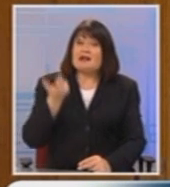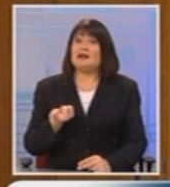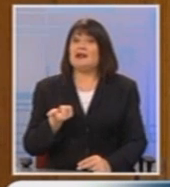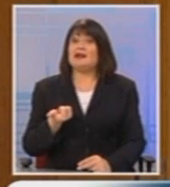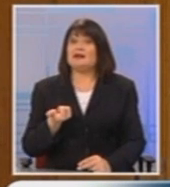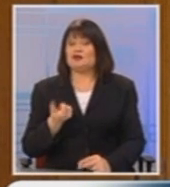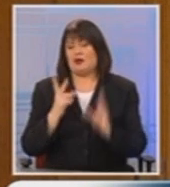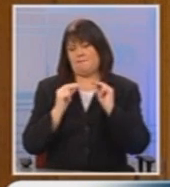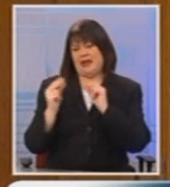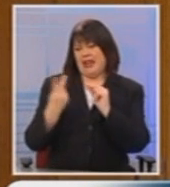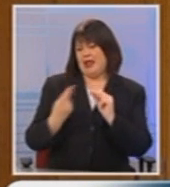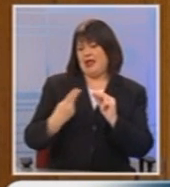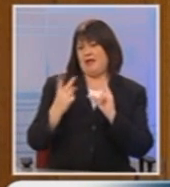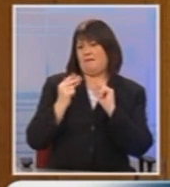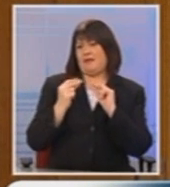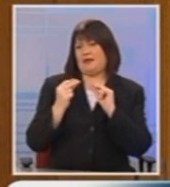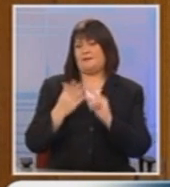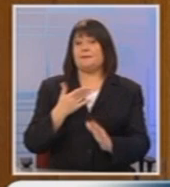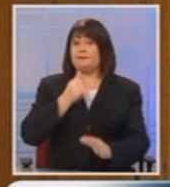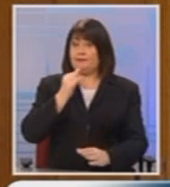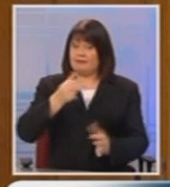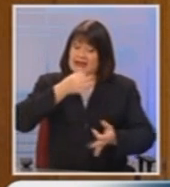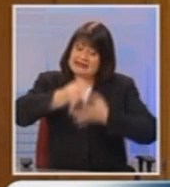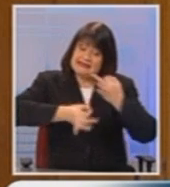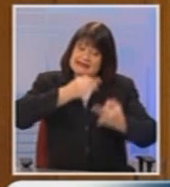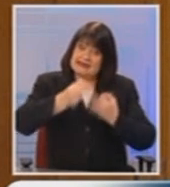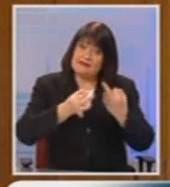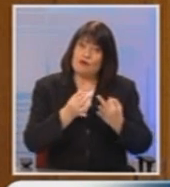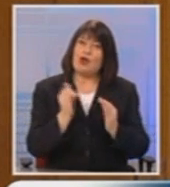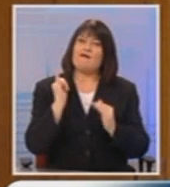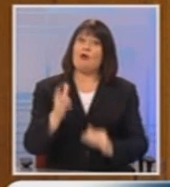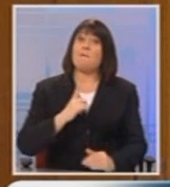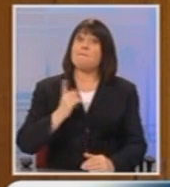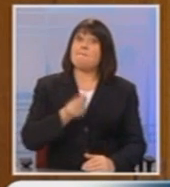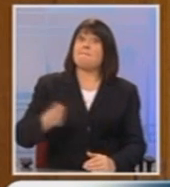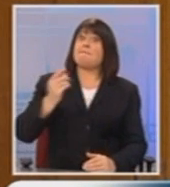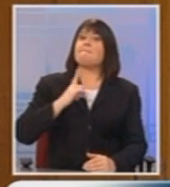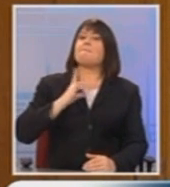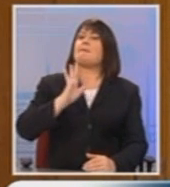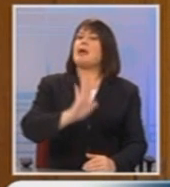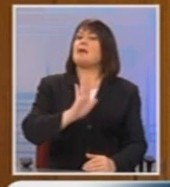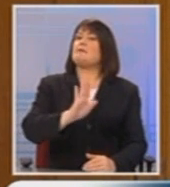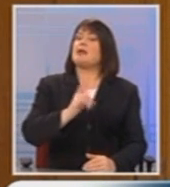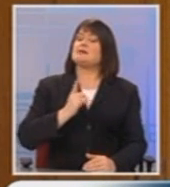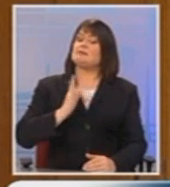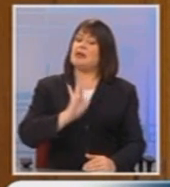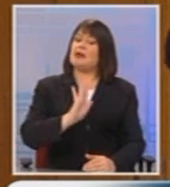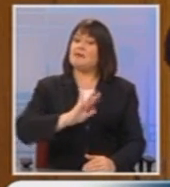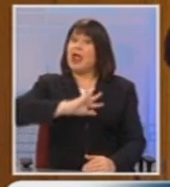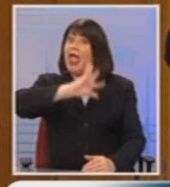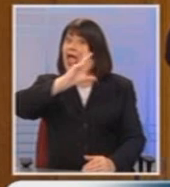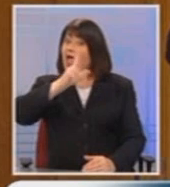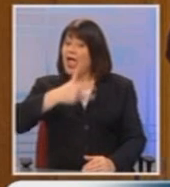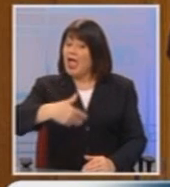Μεταξύ μας τώρα, εγώ πάντα συμβουλεύω χαμηλές πτήσεις κάτω από τα ραντάρ των αγορών ή του αντιπάλου,